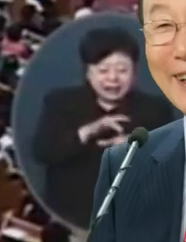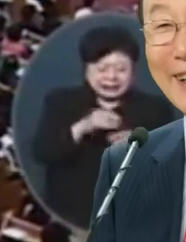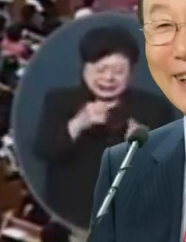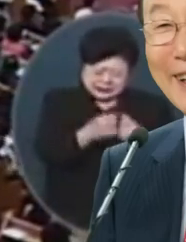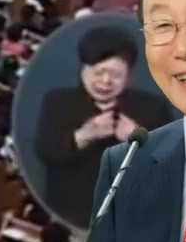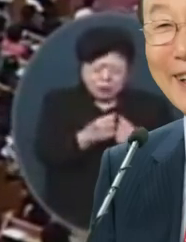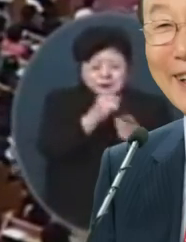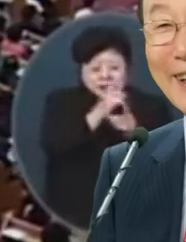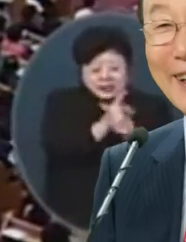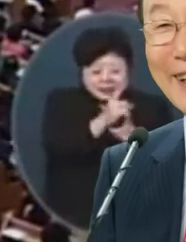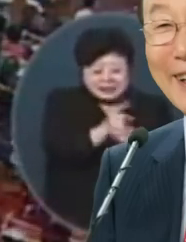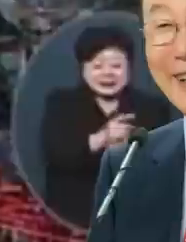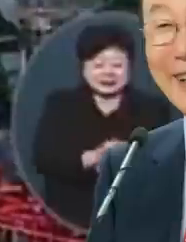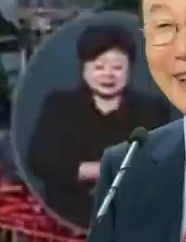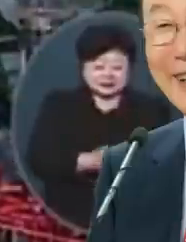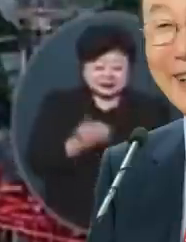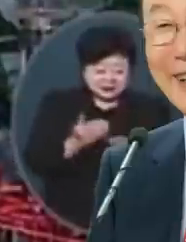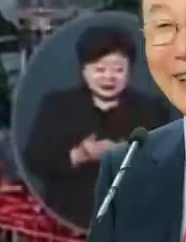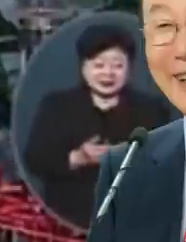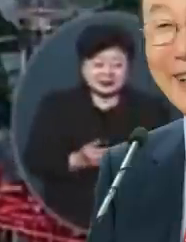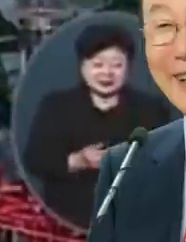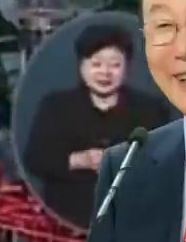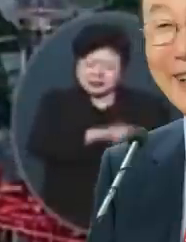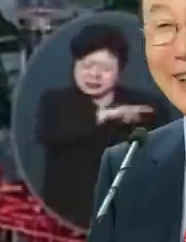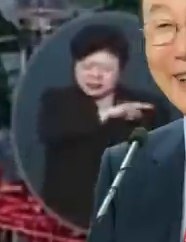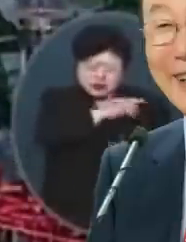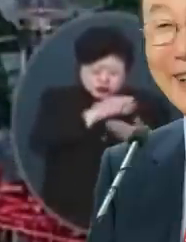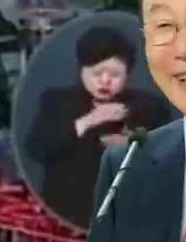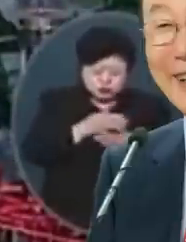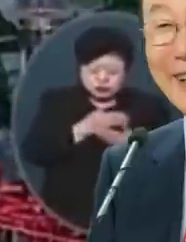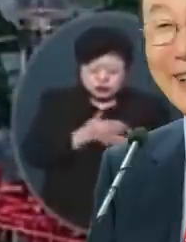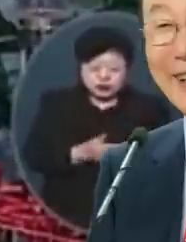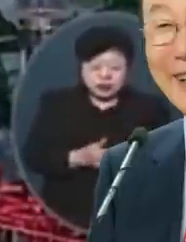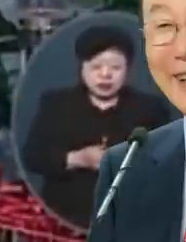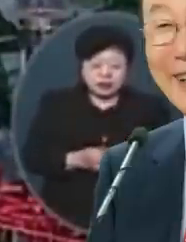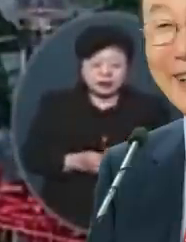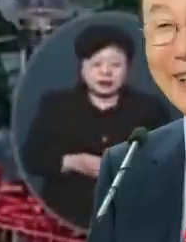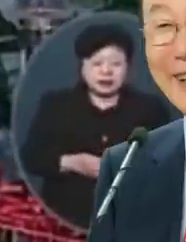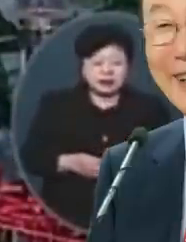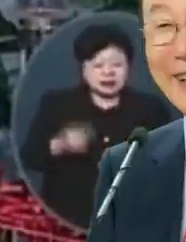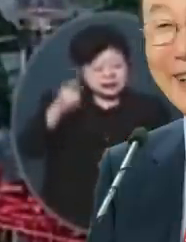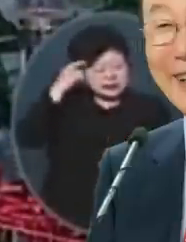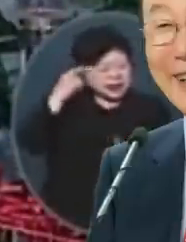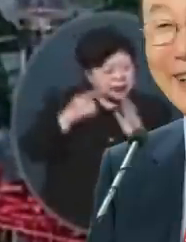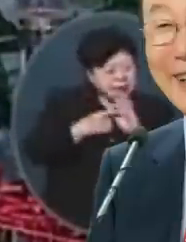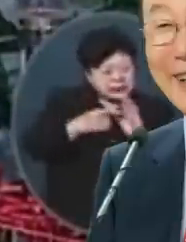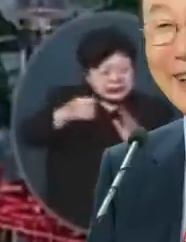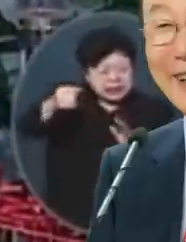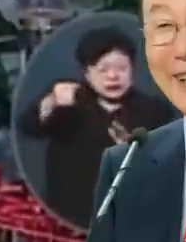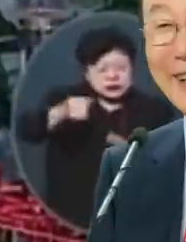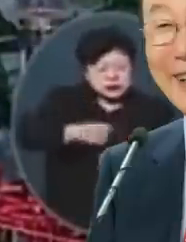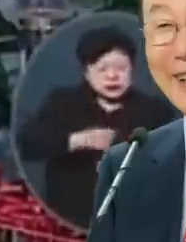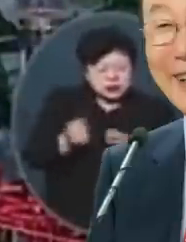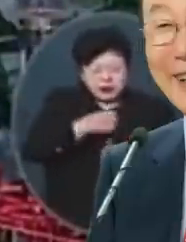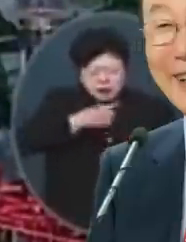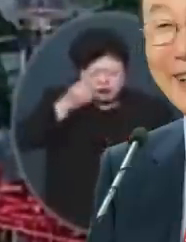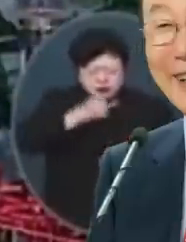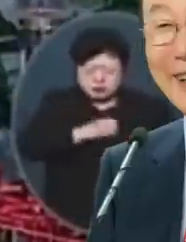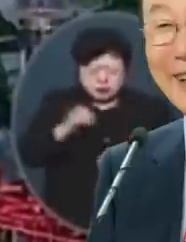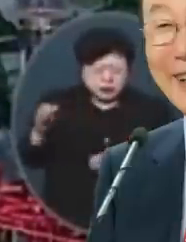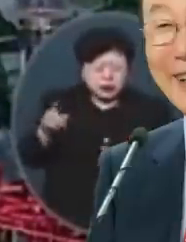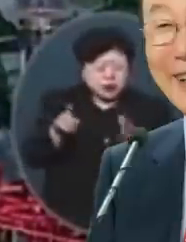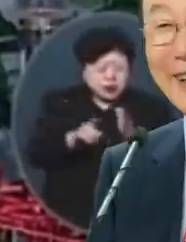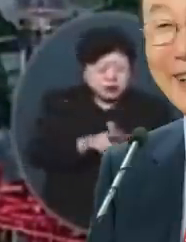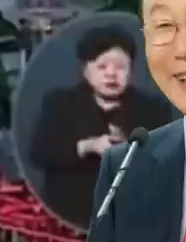싸움에서 이긴 사건이 제일 중요합니다. 부정적인 생각을 하고 희망과 꿈을 버리고